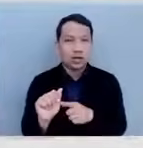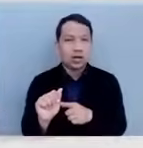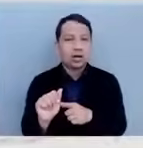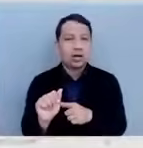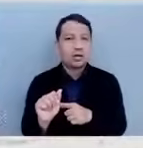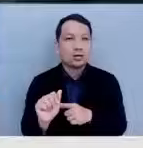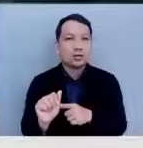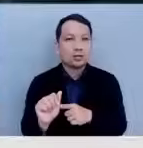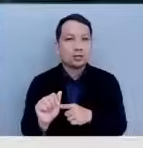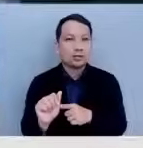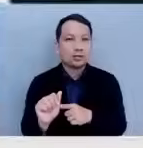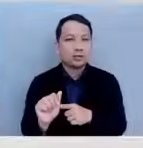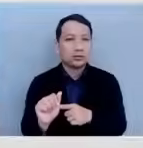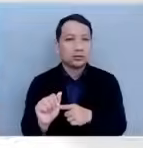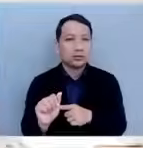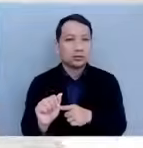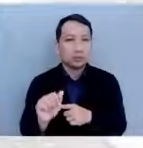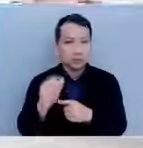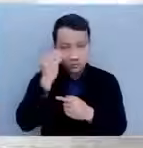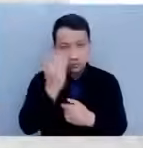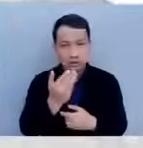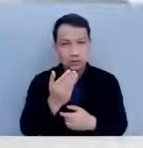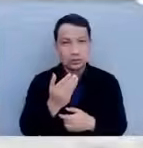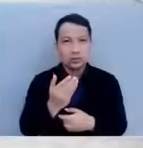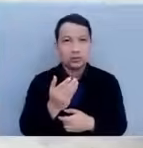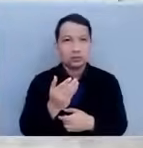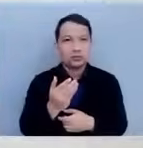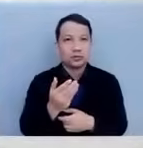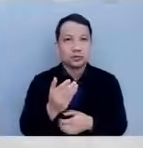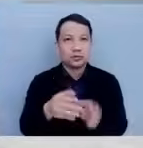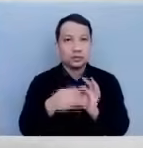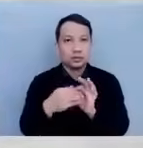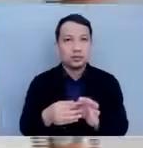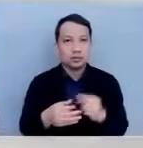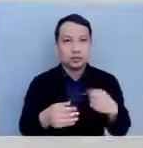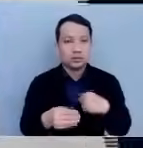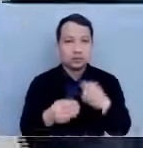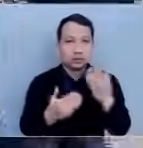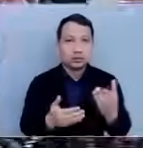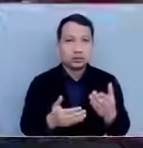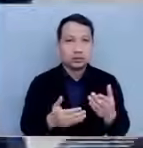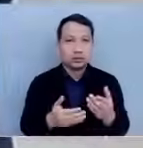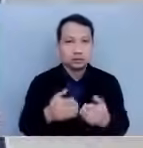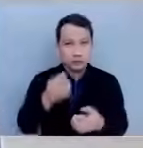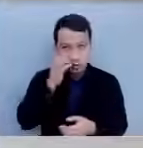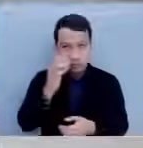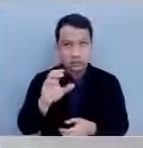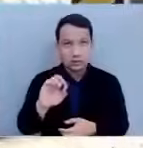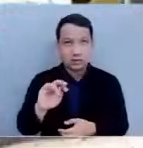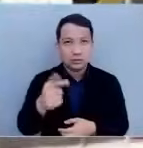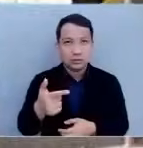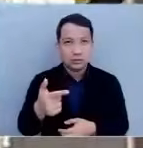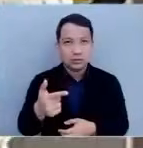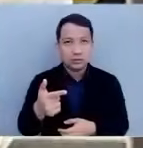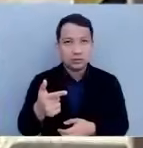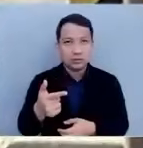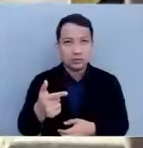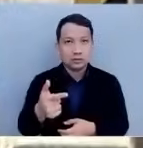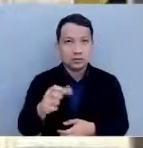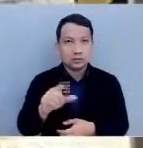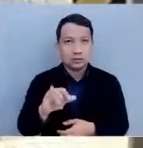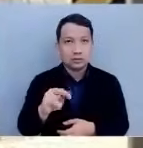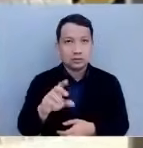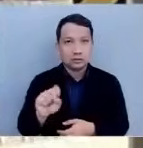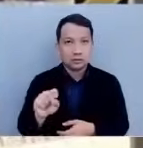enforcer gaya nga ng head ng MMDA bike program na si Ms. Ching Salinas, papayagan naman